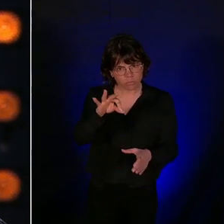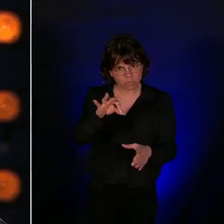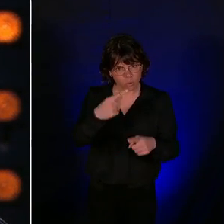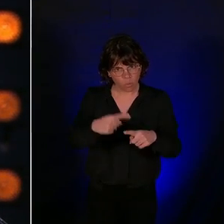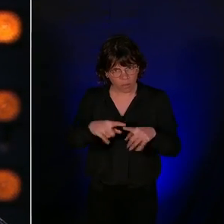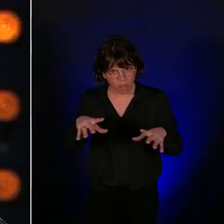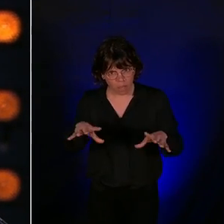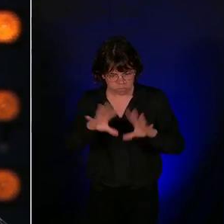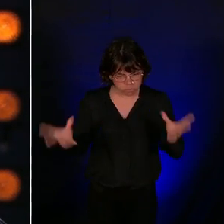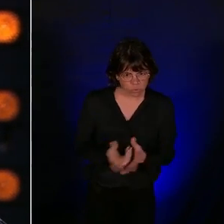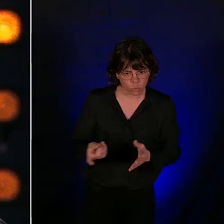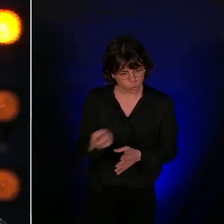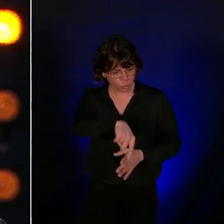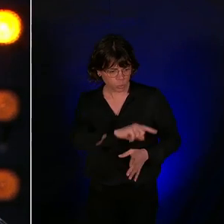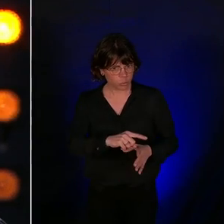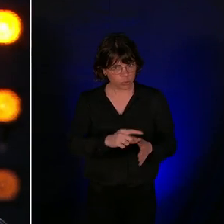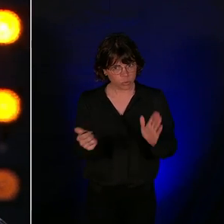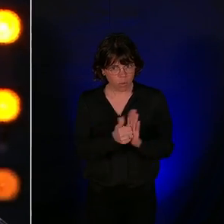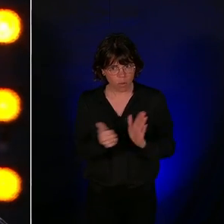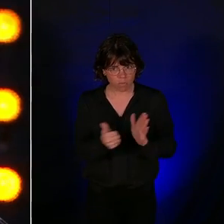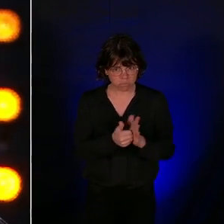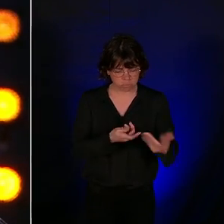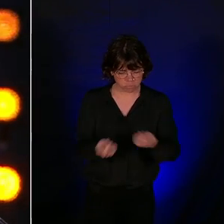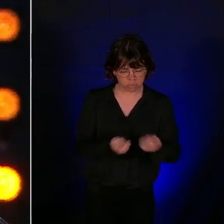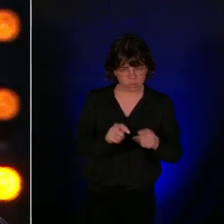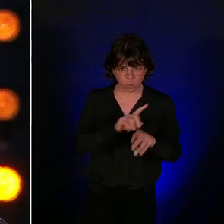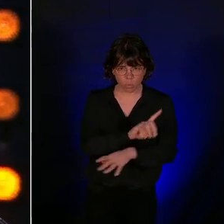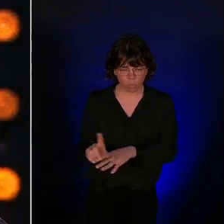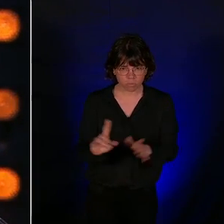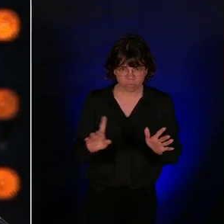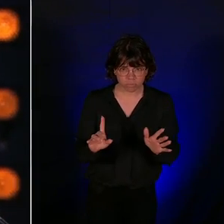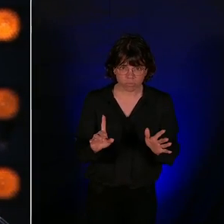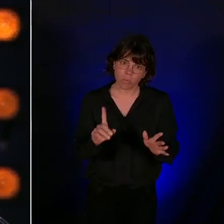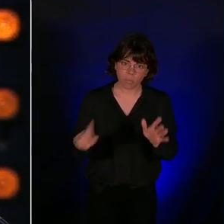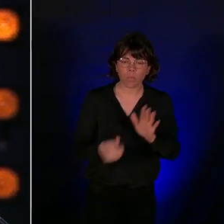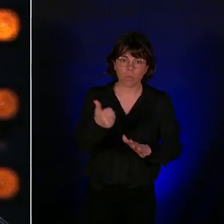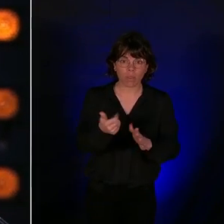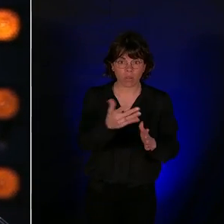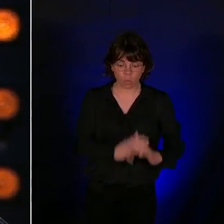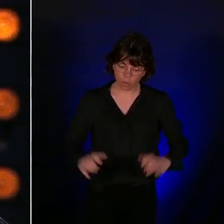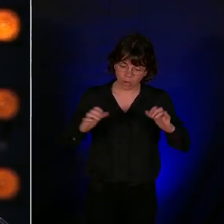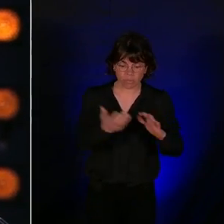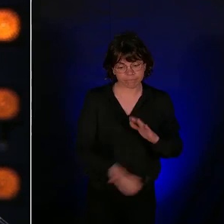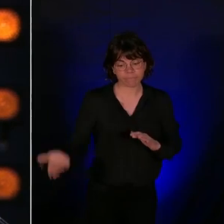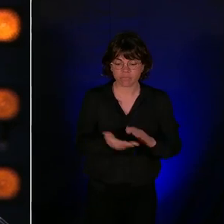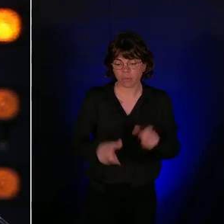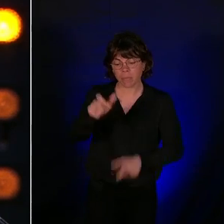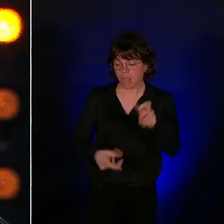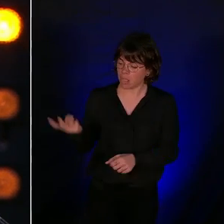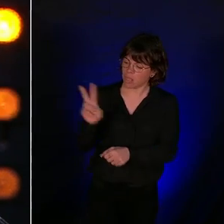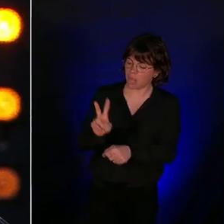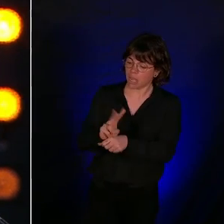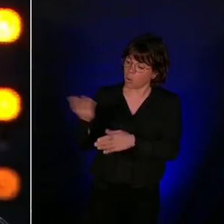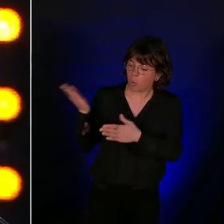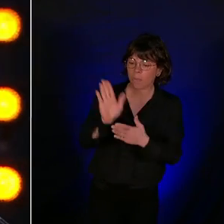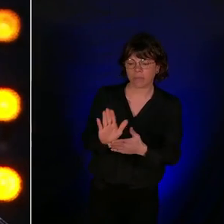dirigeront pas toute la CGT la direction est exercée d'abord par le Congrès donc par vous-même les délégués représentants des